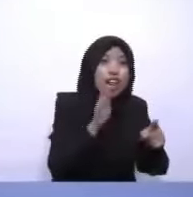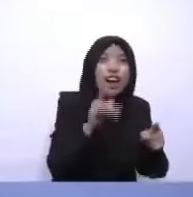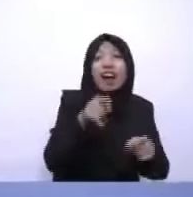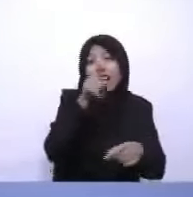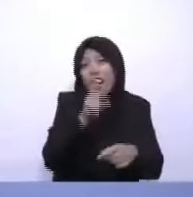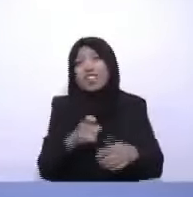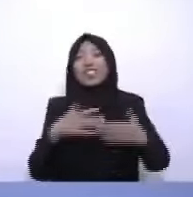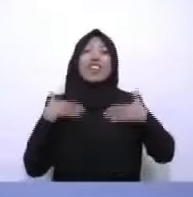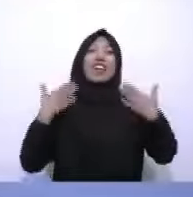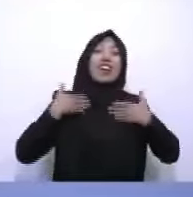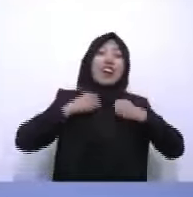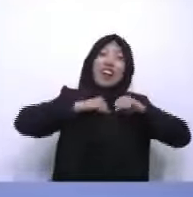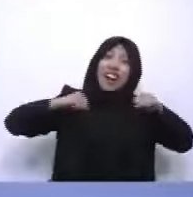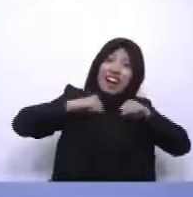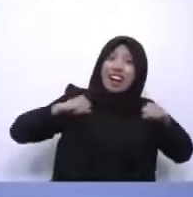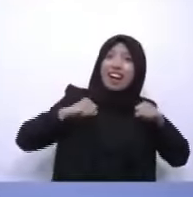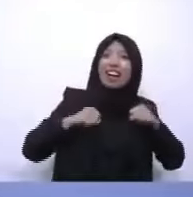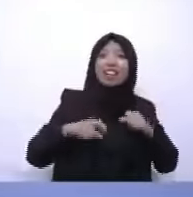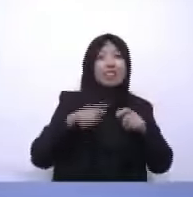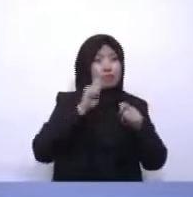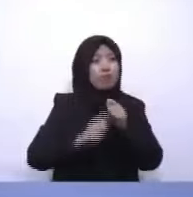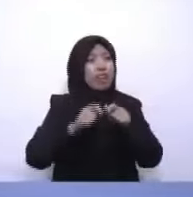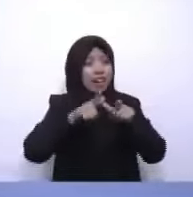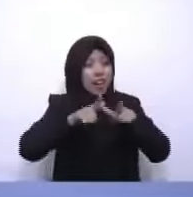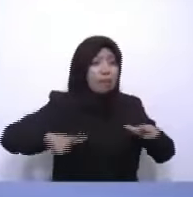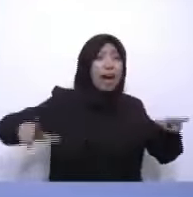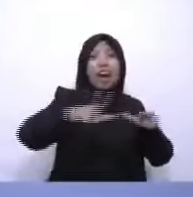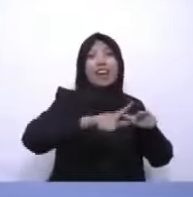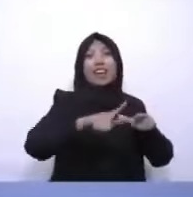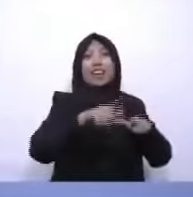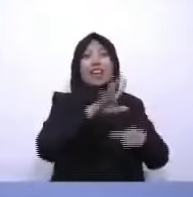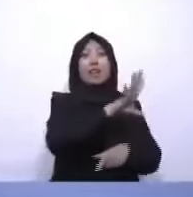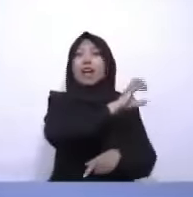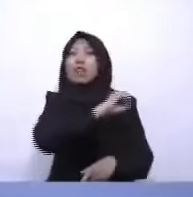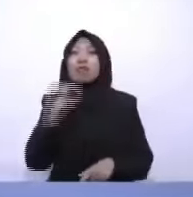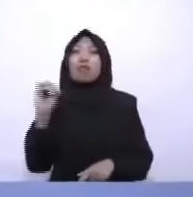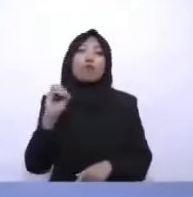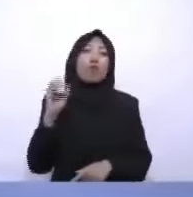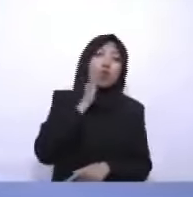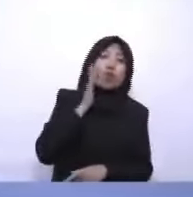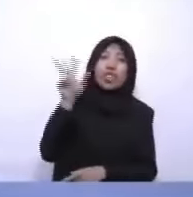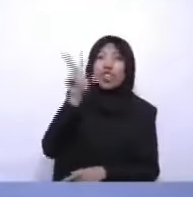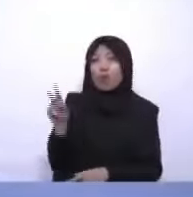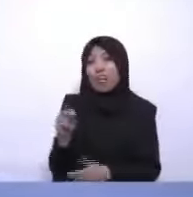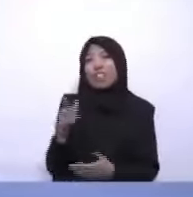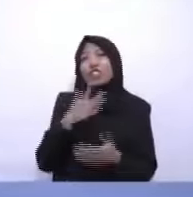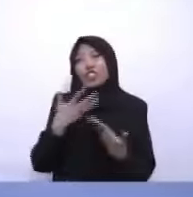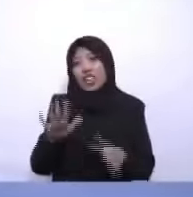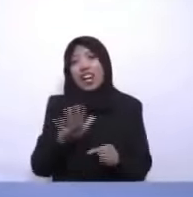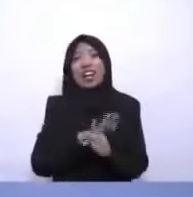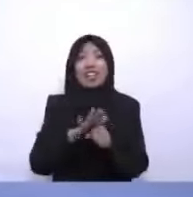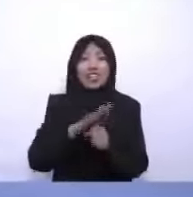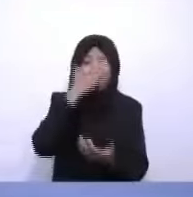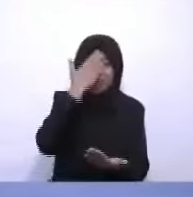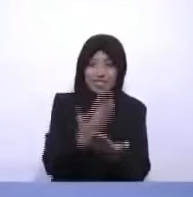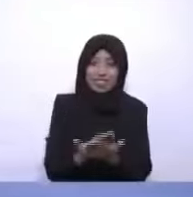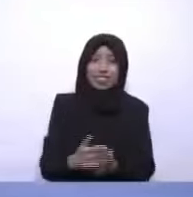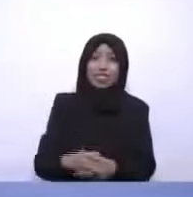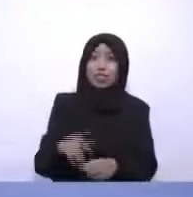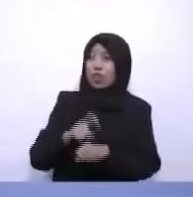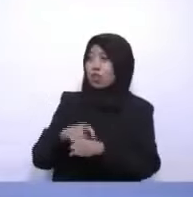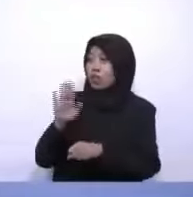5.000 lapangan olahraga untuk pemuda di Jawa Barat. Ya, sudah? Terima kasih. Masih cukup? Ada sisa waktu,